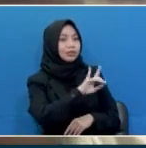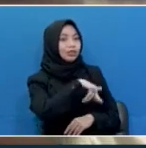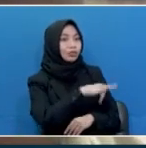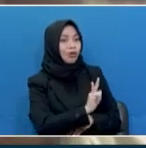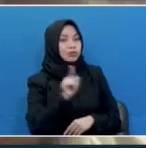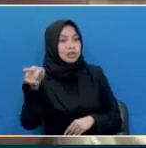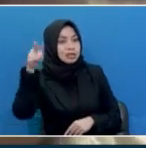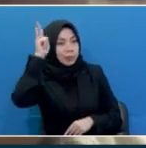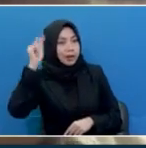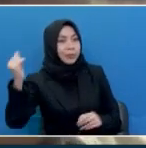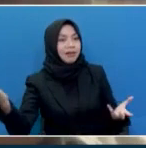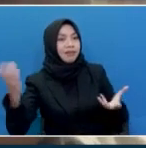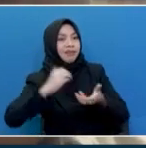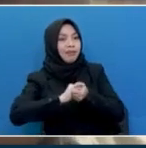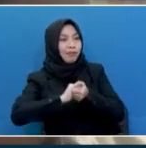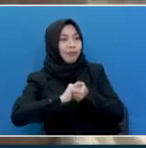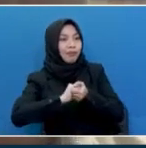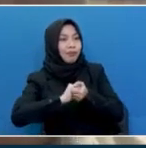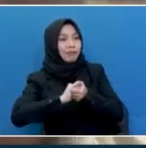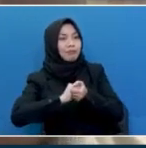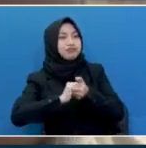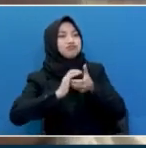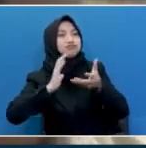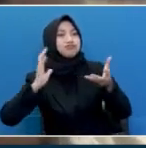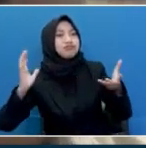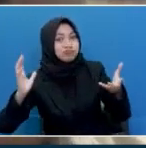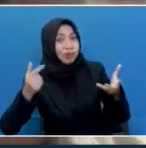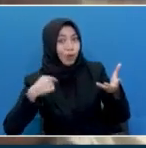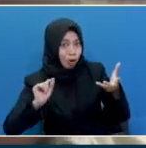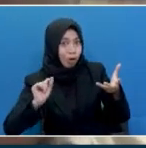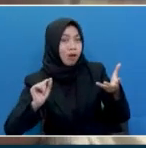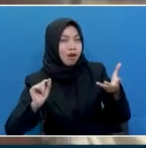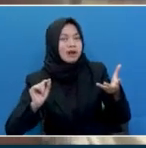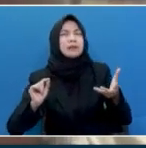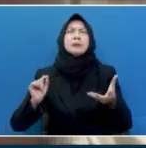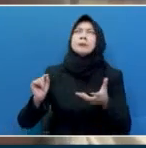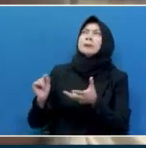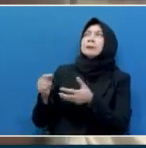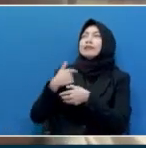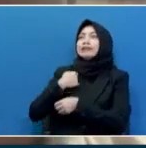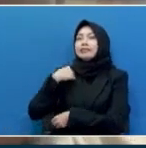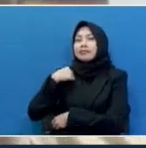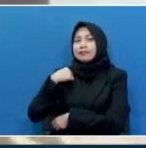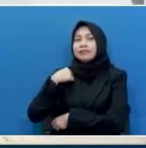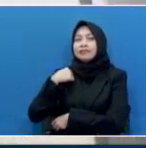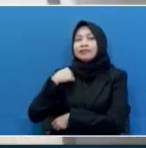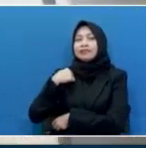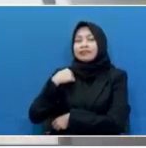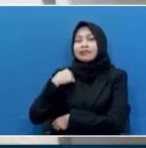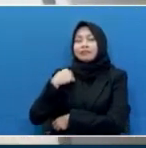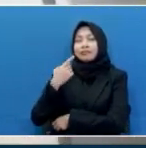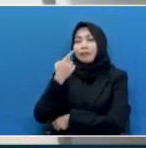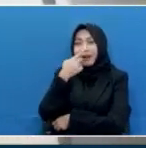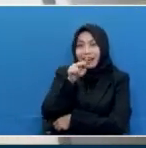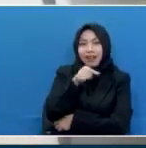hubungan yang tidak harmonis antara Joko Widodo dan juga PDIP I saya pikir bahwa ini bukan lagi suatu hal